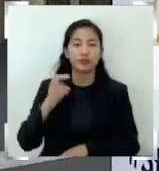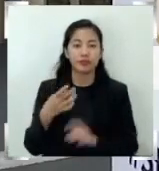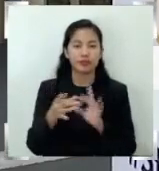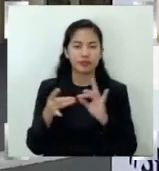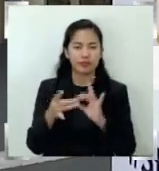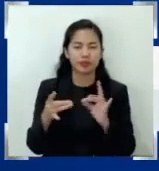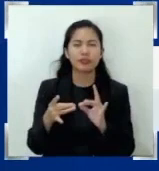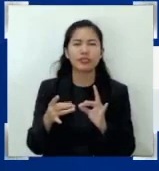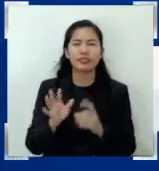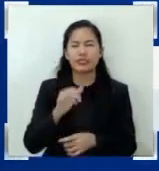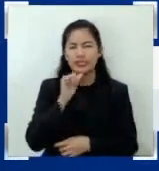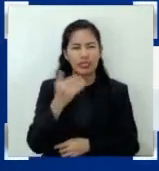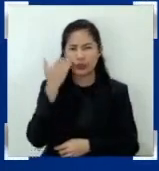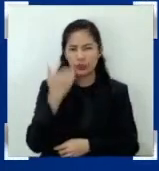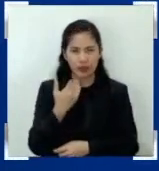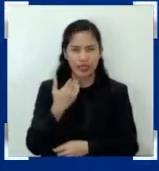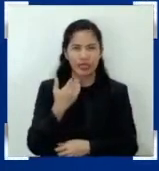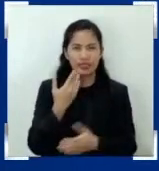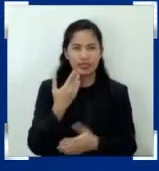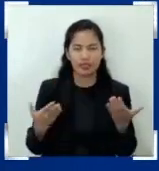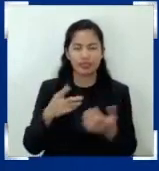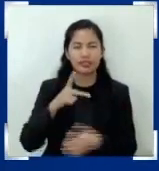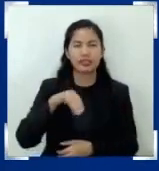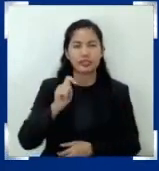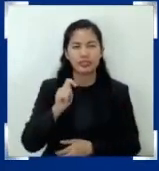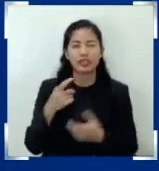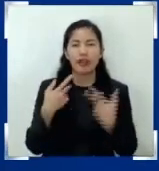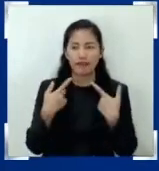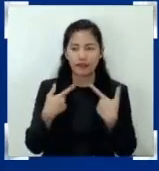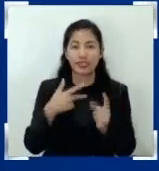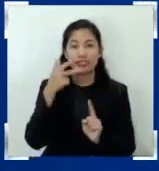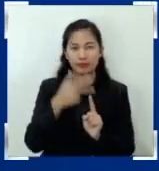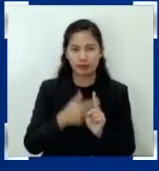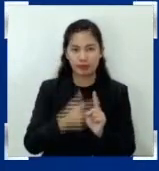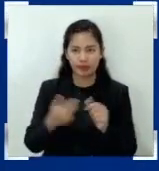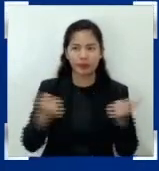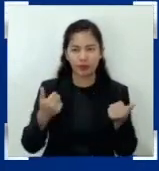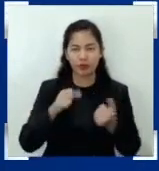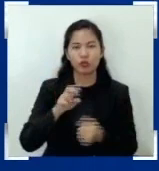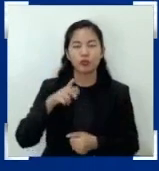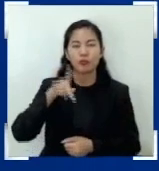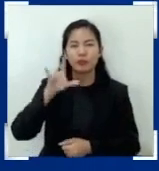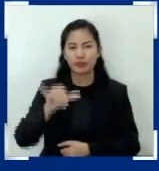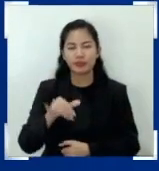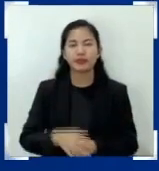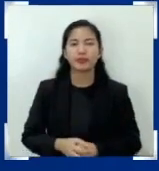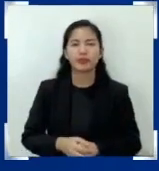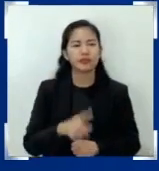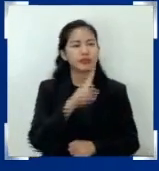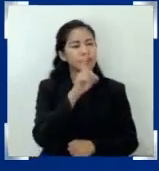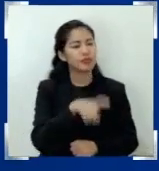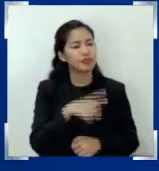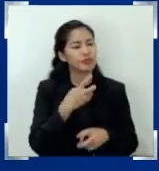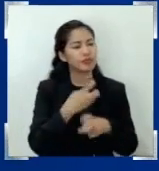sa testing kits. We still have up to 3 months supply ng RT-PCR testing kits. Mahirap po ba mag-purchase? Actually, hindi